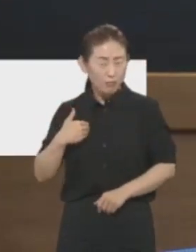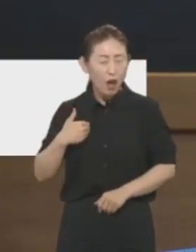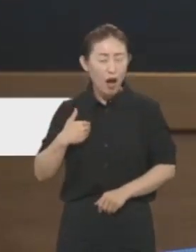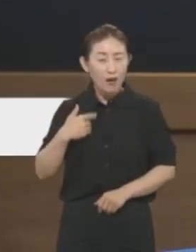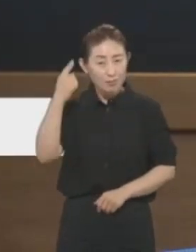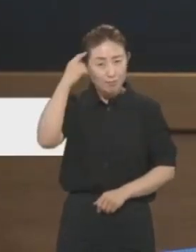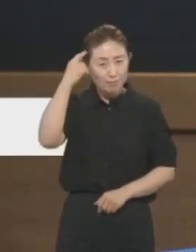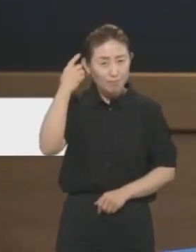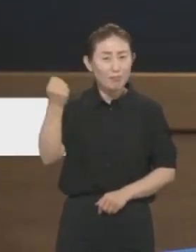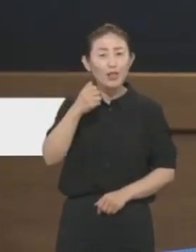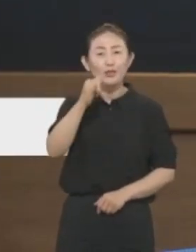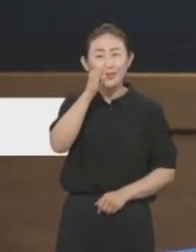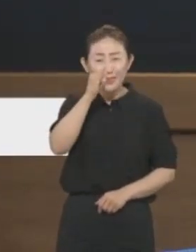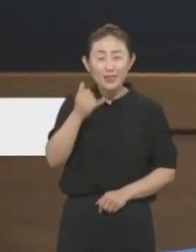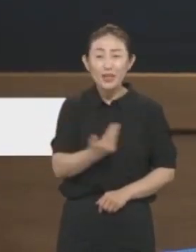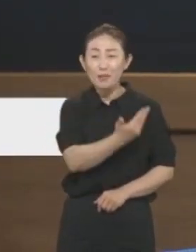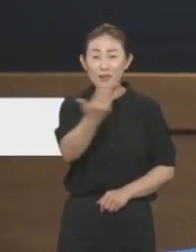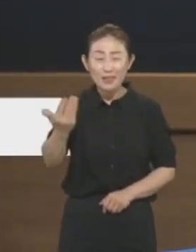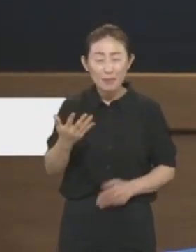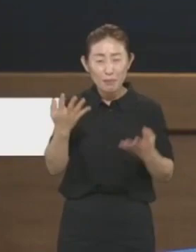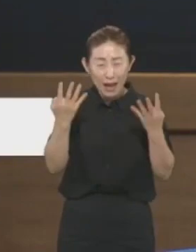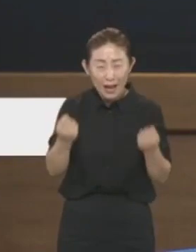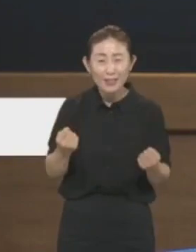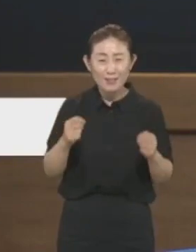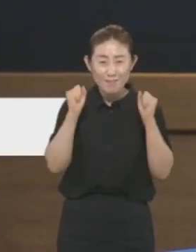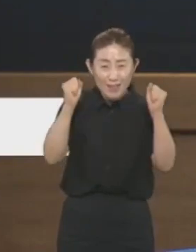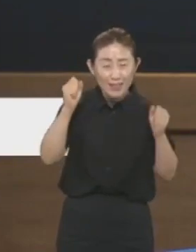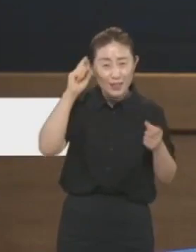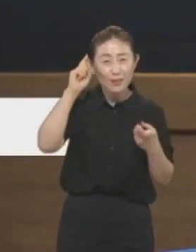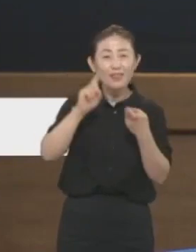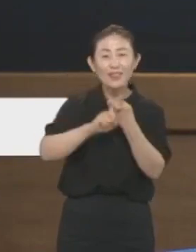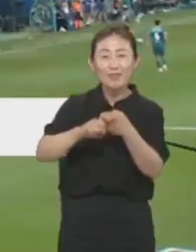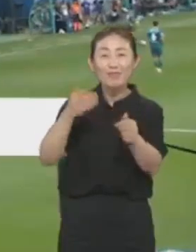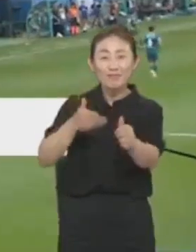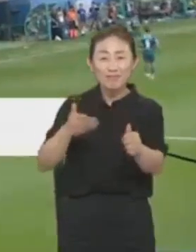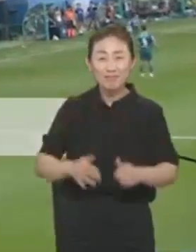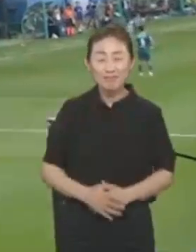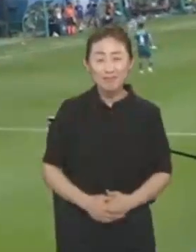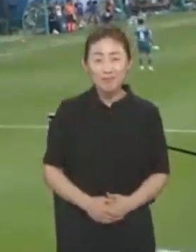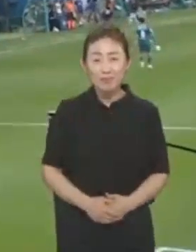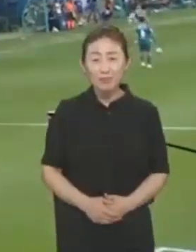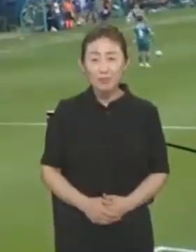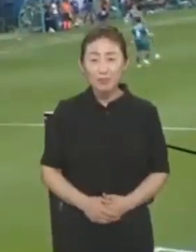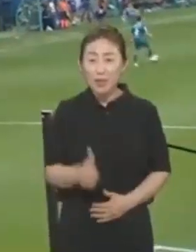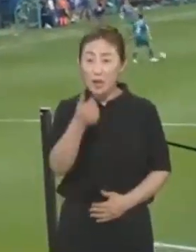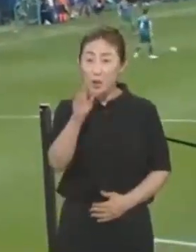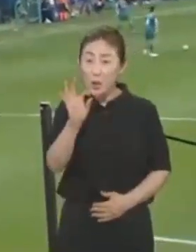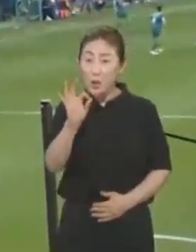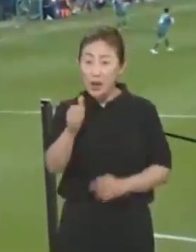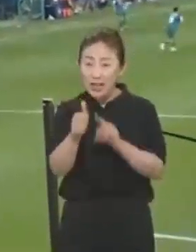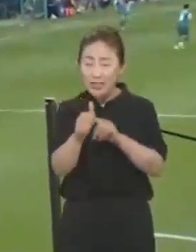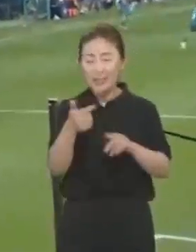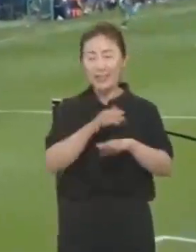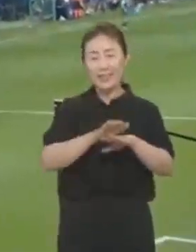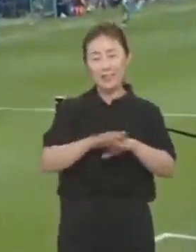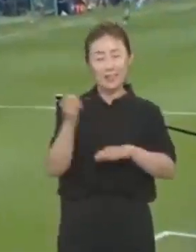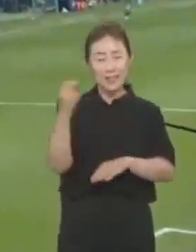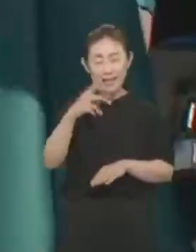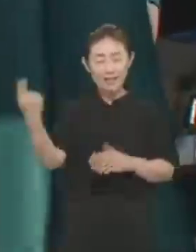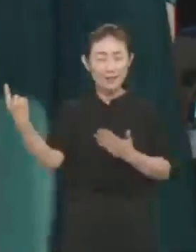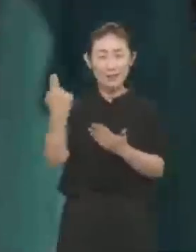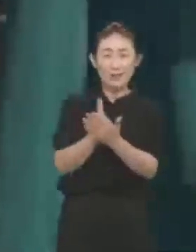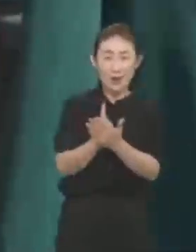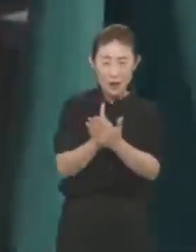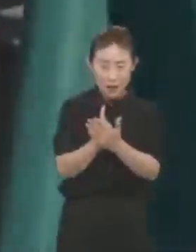있어서 많은 분들이 많은 관심 가져주시면 감사하겠고. 황인범은 언젠가 대전에 다시